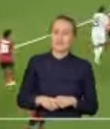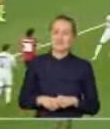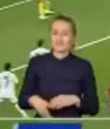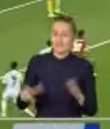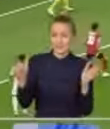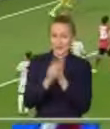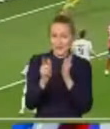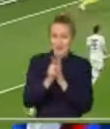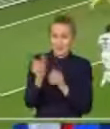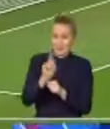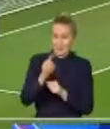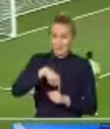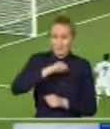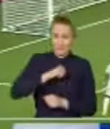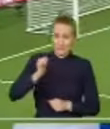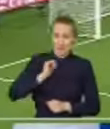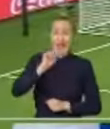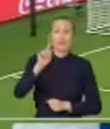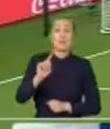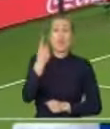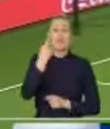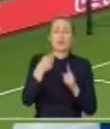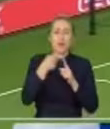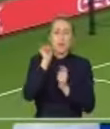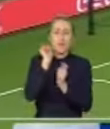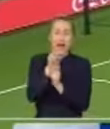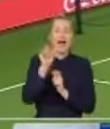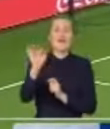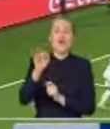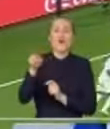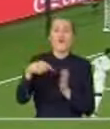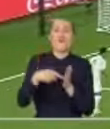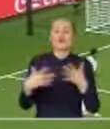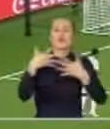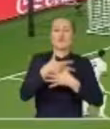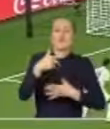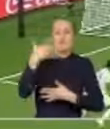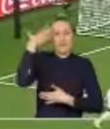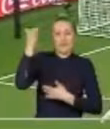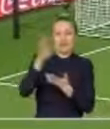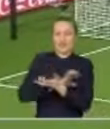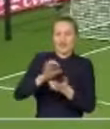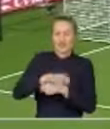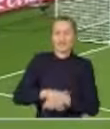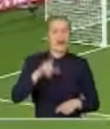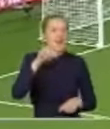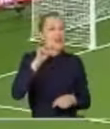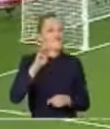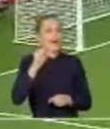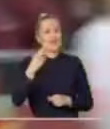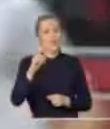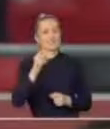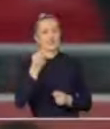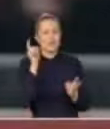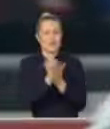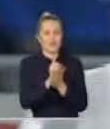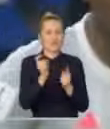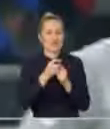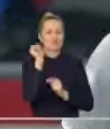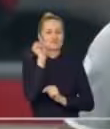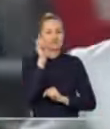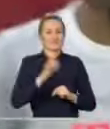17 minut musieliśmy czekać na pierwszego gola Roberta Lewandowskiego w klubowych Mistrzostwach Świata. Robert Lewandowski i mamy bramkę! Brawo,